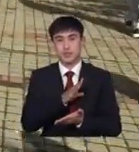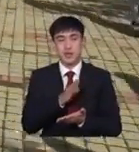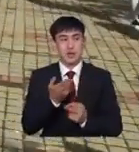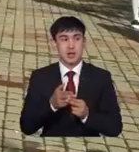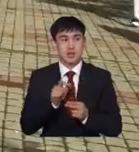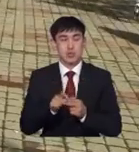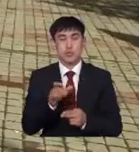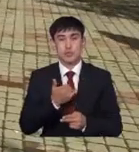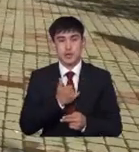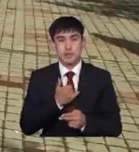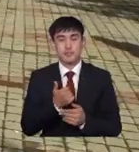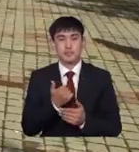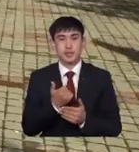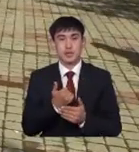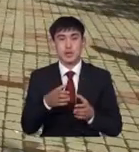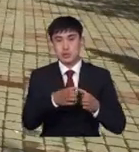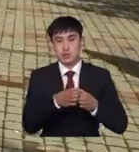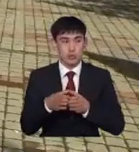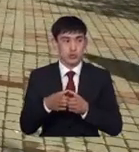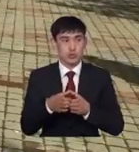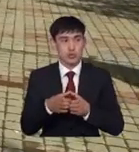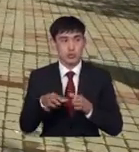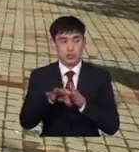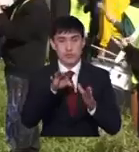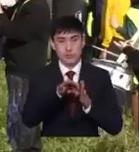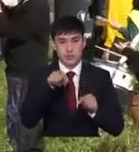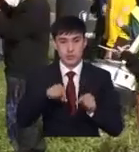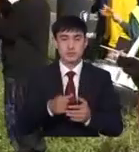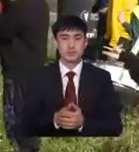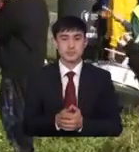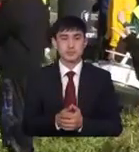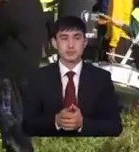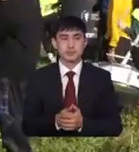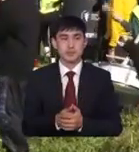это вроде бы мы в сборную будем выбирать отсюда.